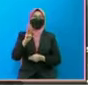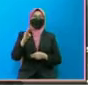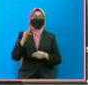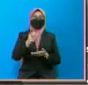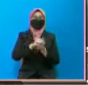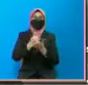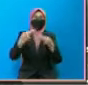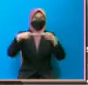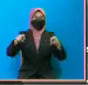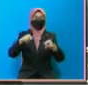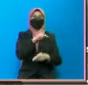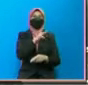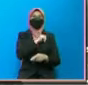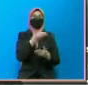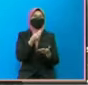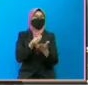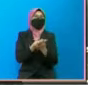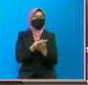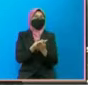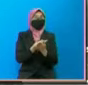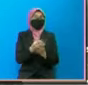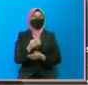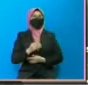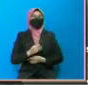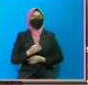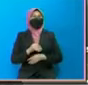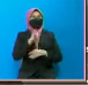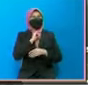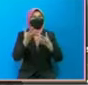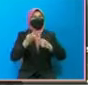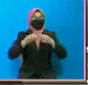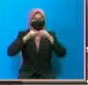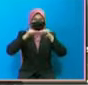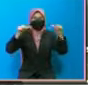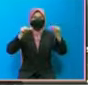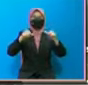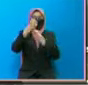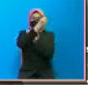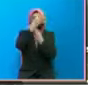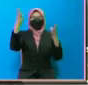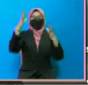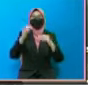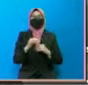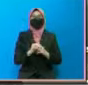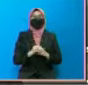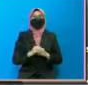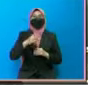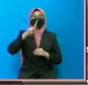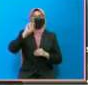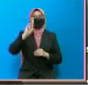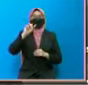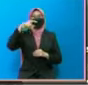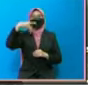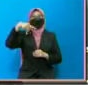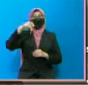kementerian keuangan sayur suku juga suka saya umumkan juga bahwa maklumat nilai estetis penyaluran spesies-spesies